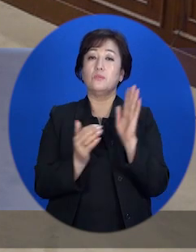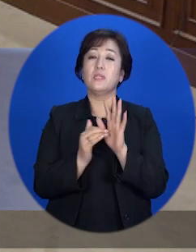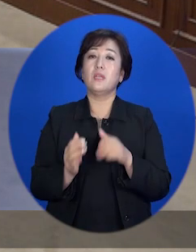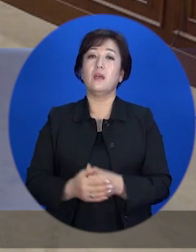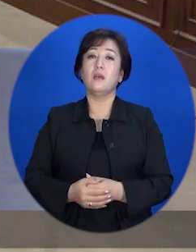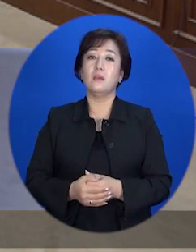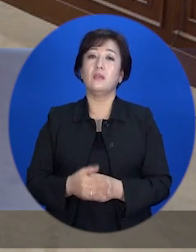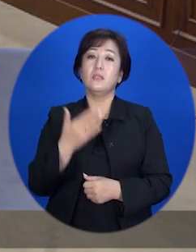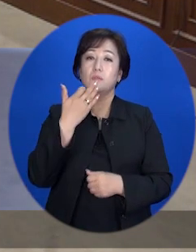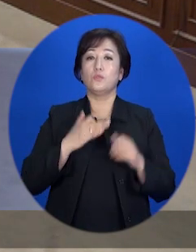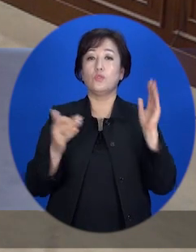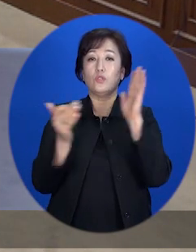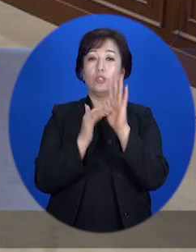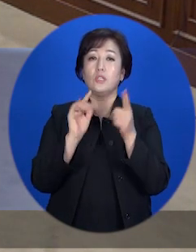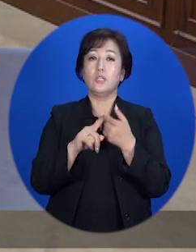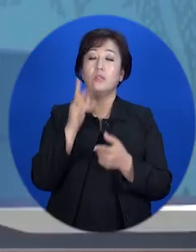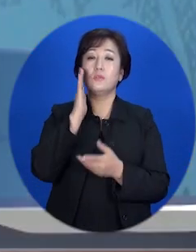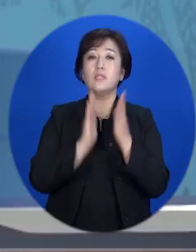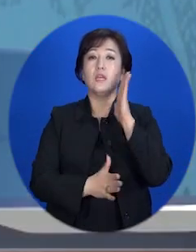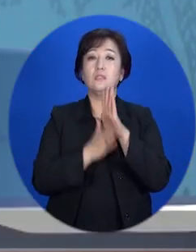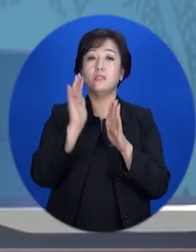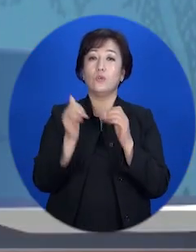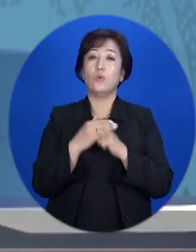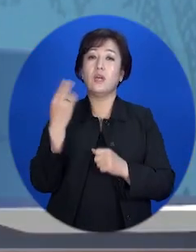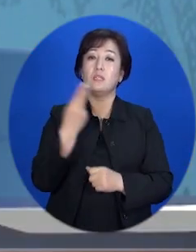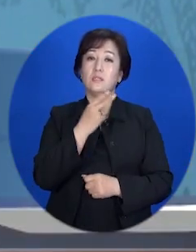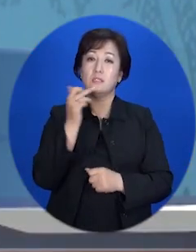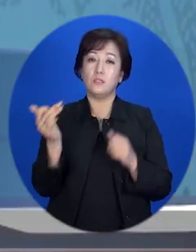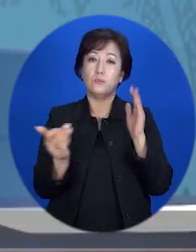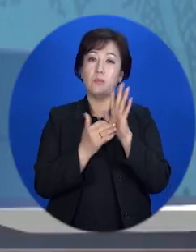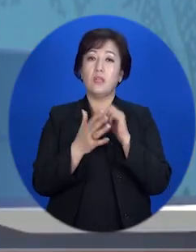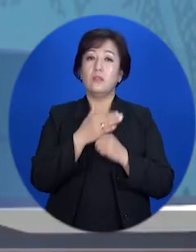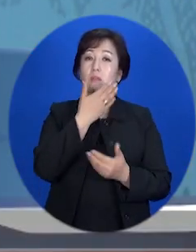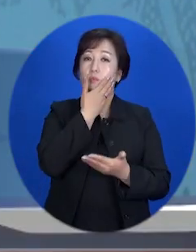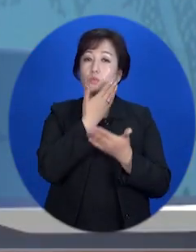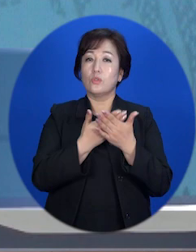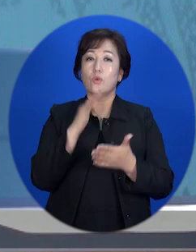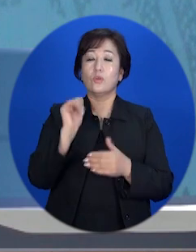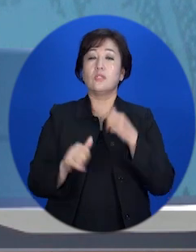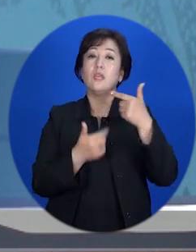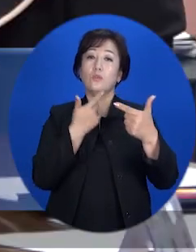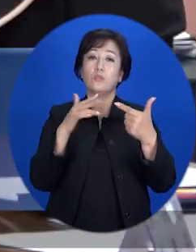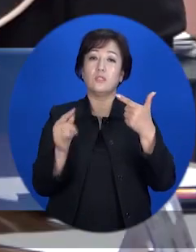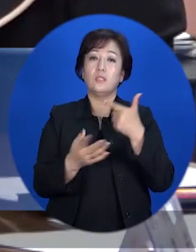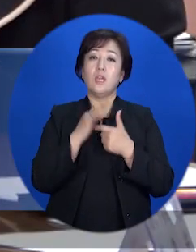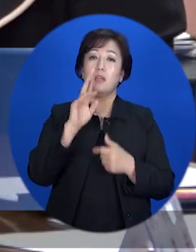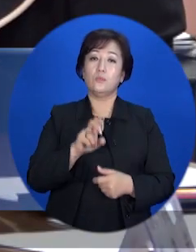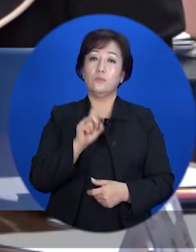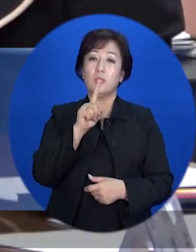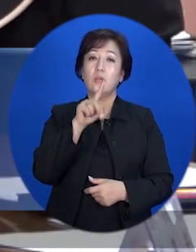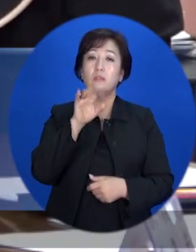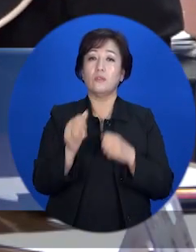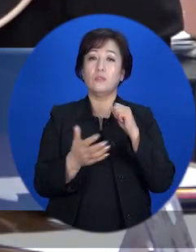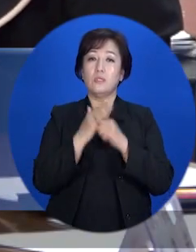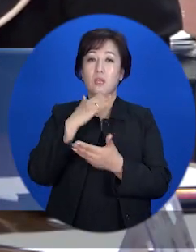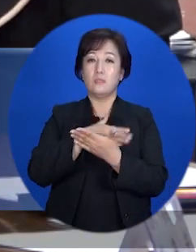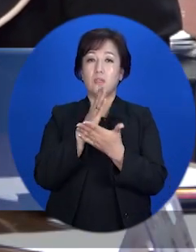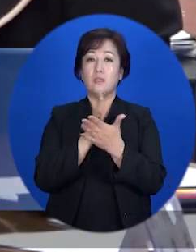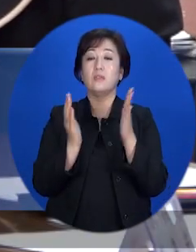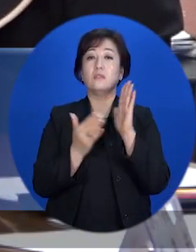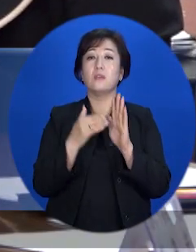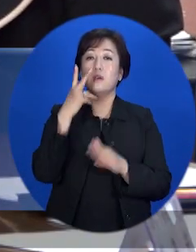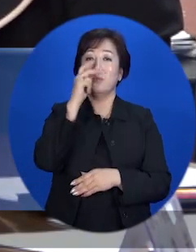지난 19일 울산시가 2018년 주요 성과와 6대 과제 21개 시책을 심의하기 위해